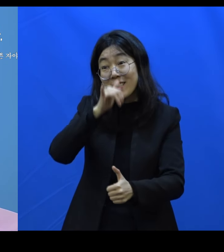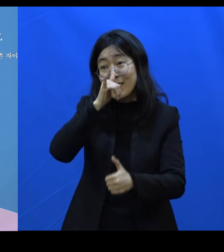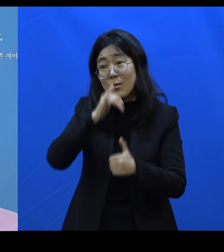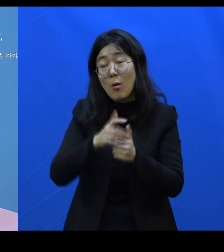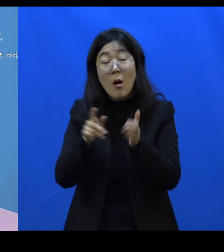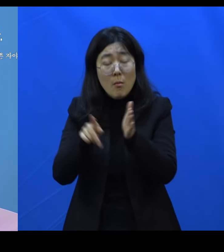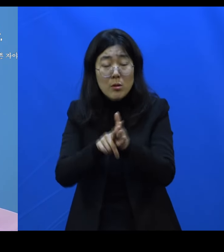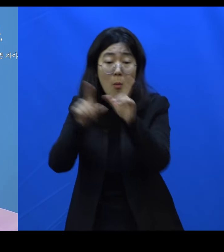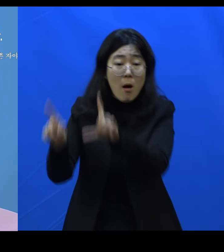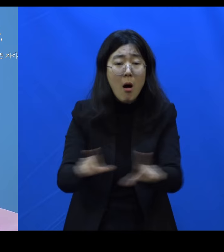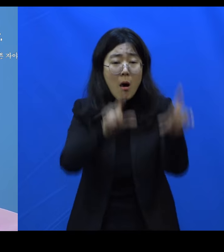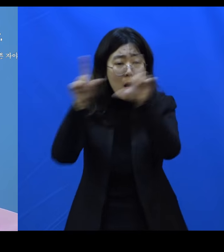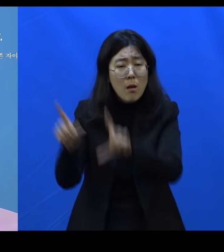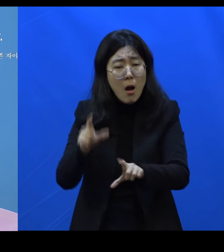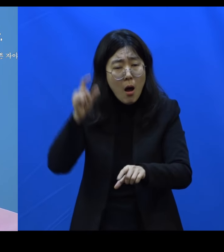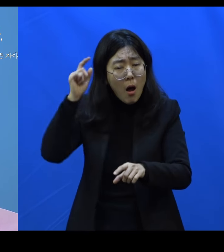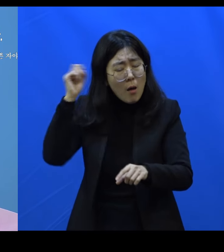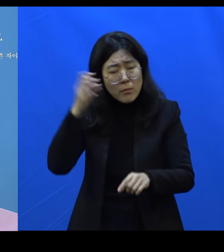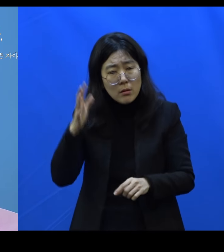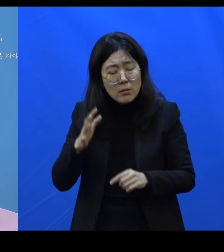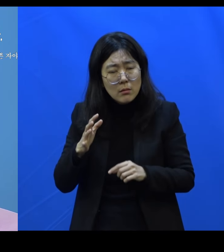신앙생활을 잘 하다가 어느 날 갑자기